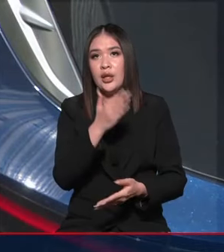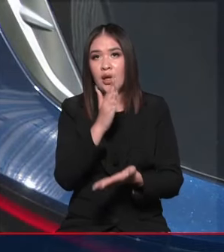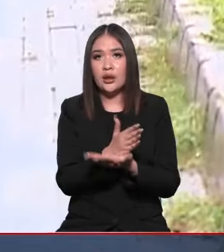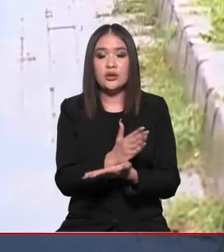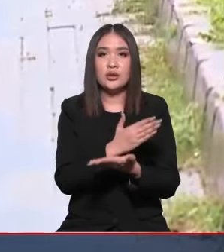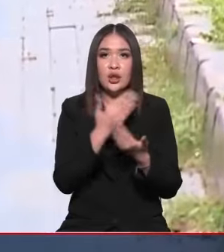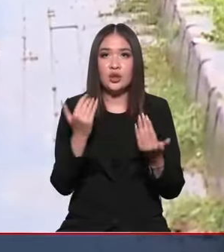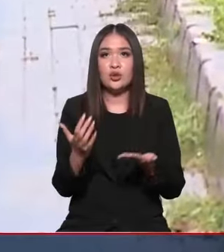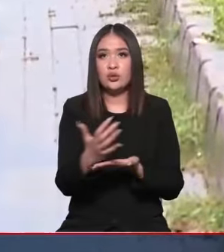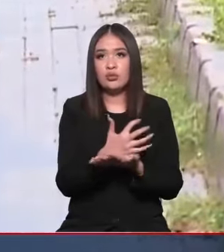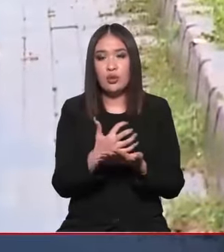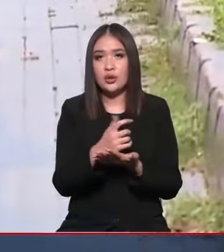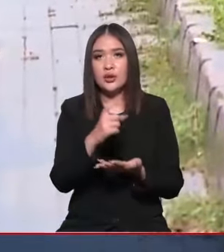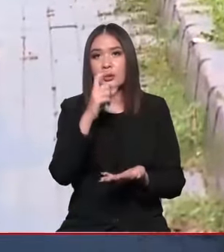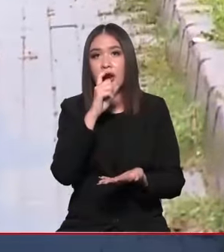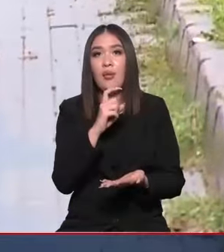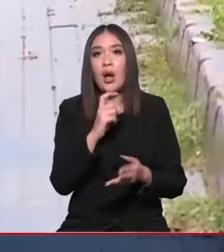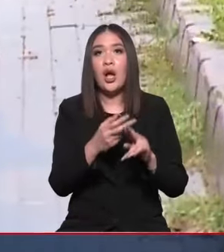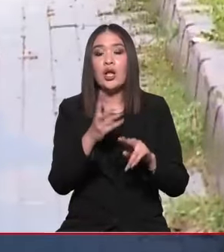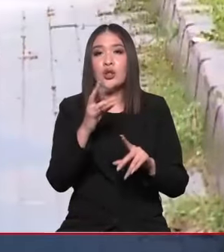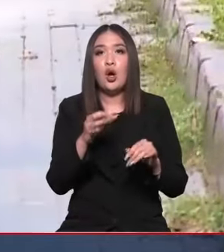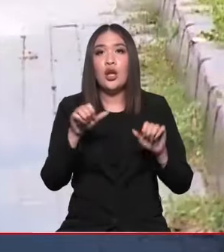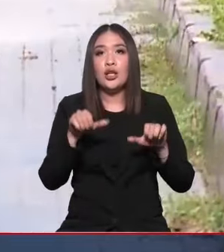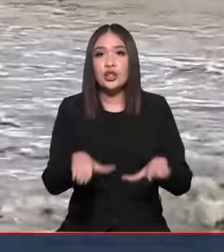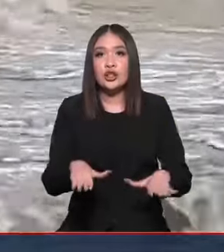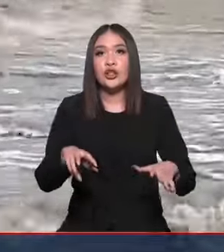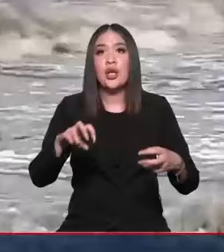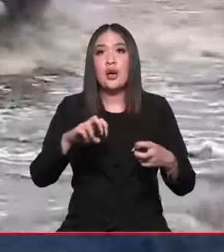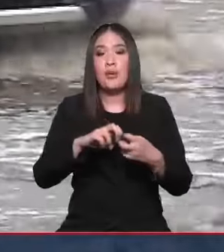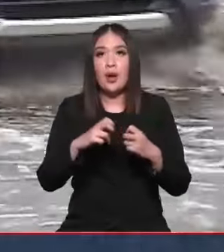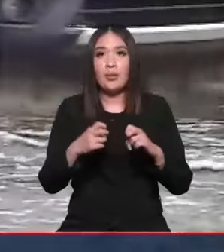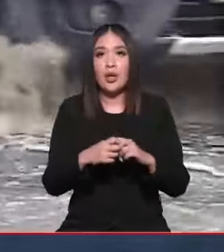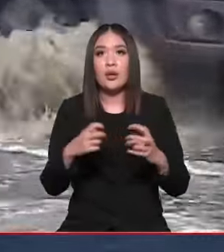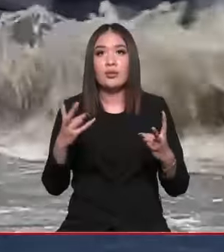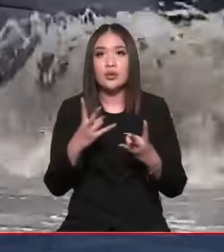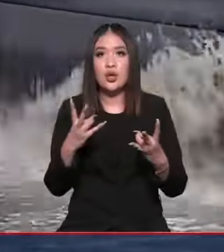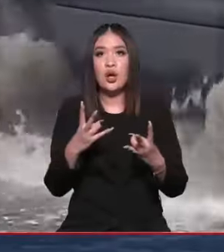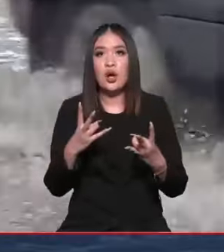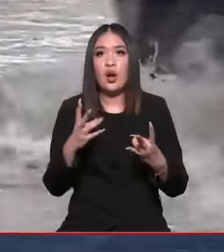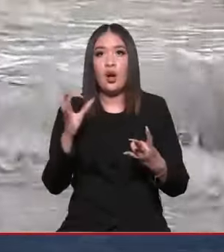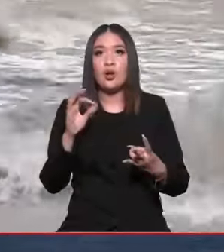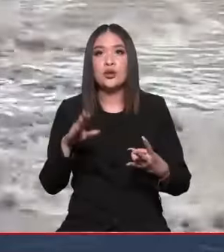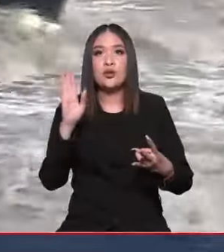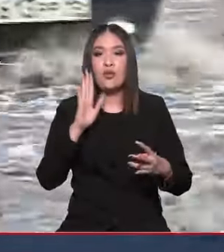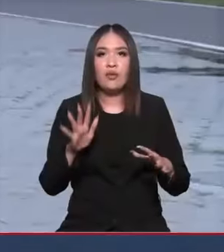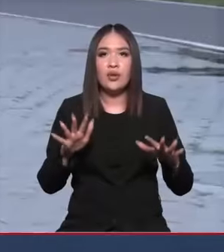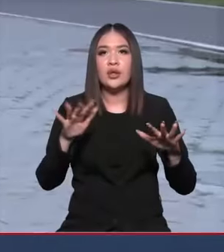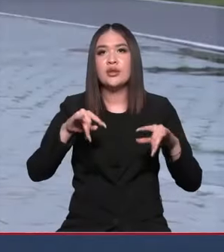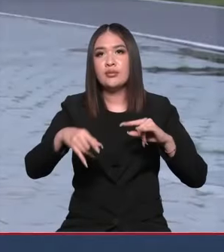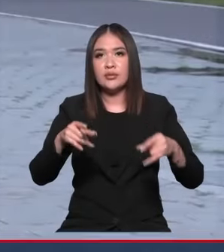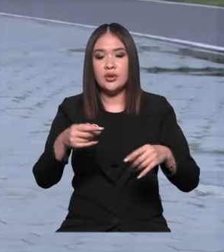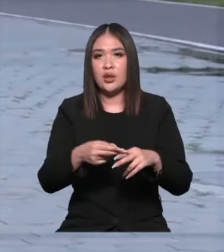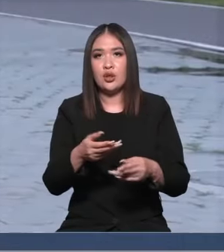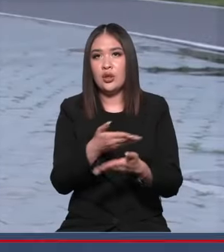водительских сборов, каждый решает для себя. По крайней мере, решить проблему с затопленными улицами во время дождей пока никто так и не смог. Да и